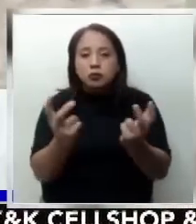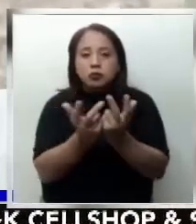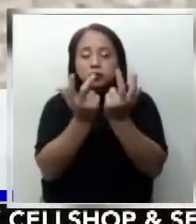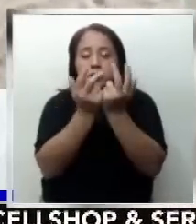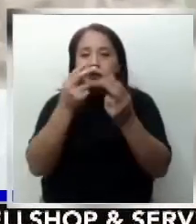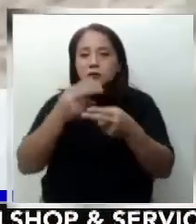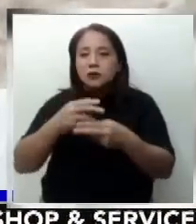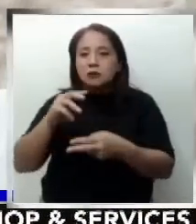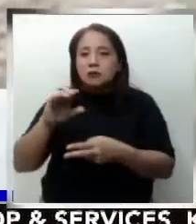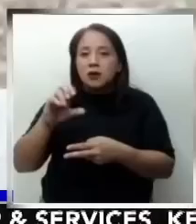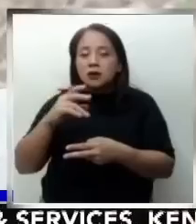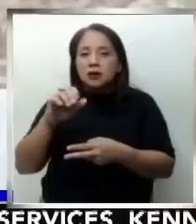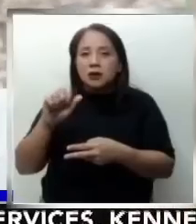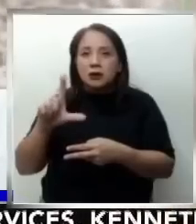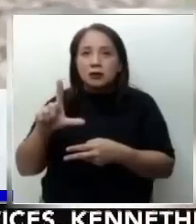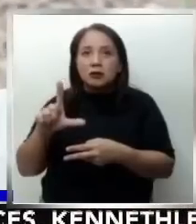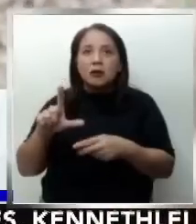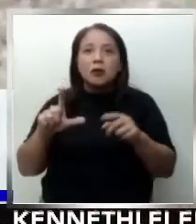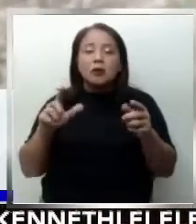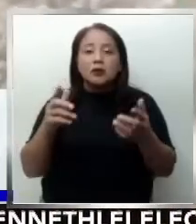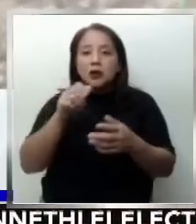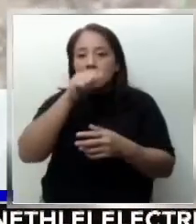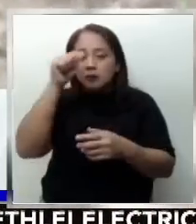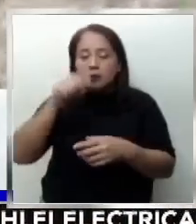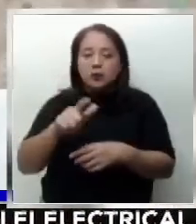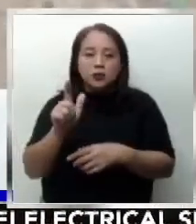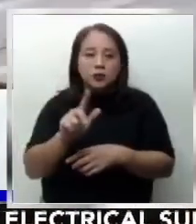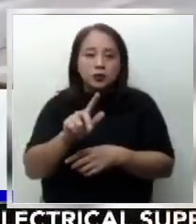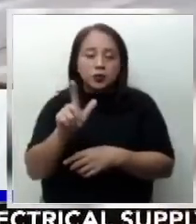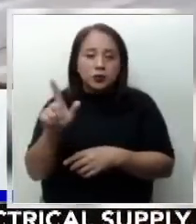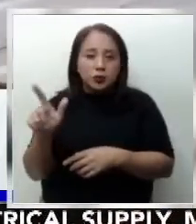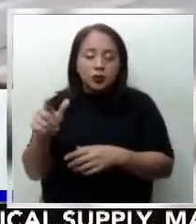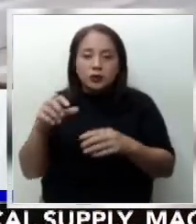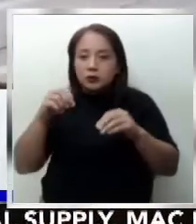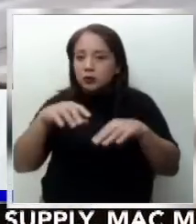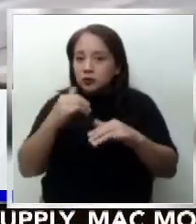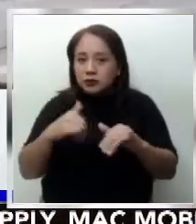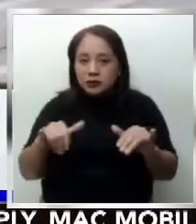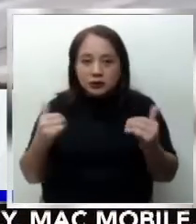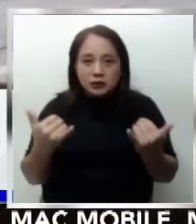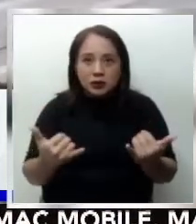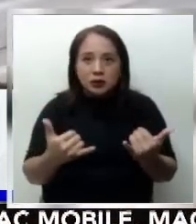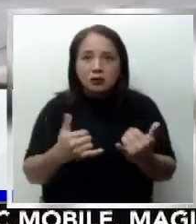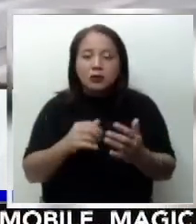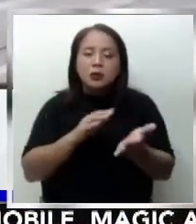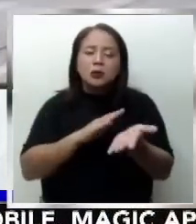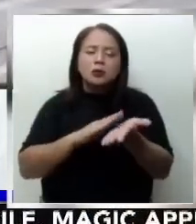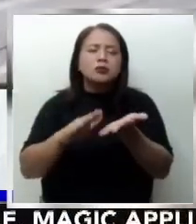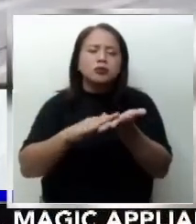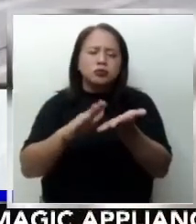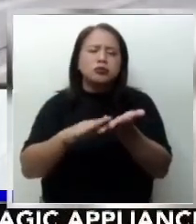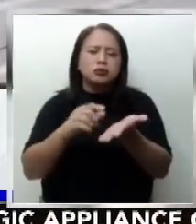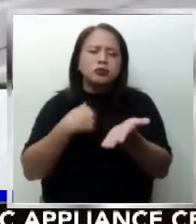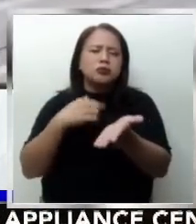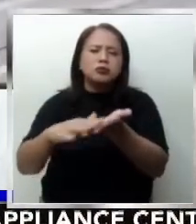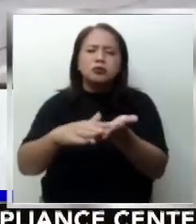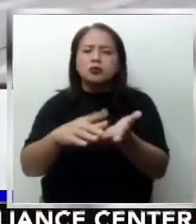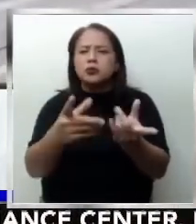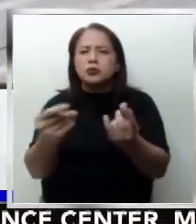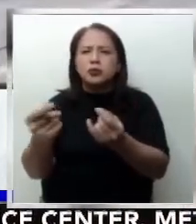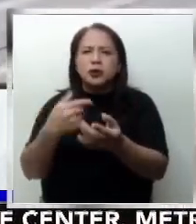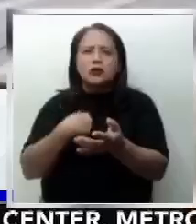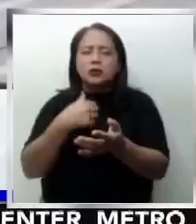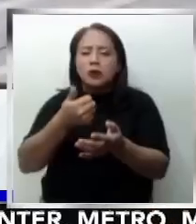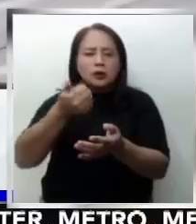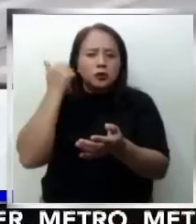noong April 2021 na nawawala rin hanggang ngayon. Napatawad ko na kayo sa mga ginawa nyo. Alam kong hindi nyo rin kagustuhan yan.